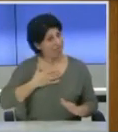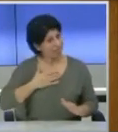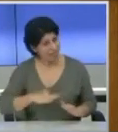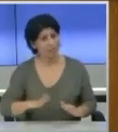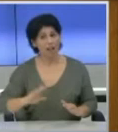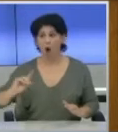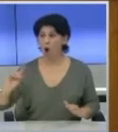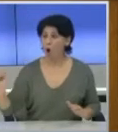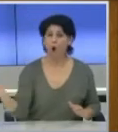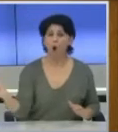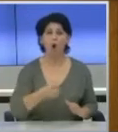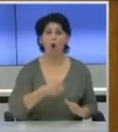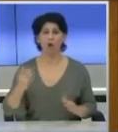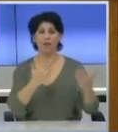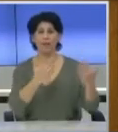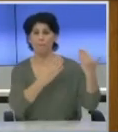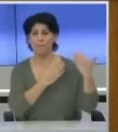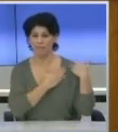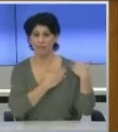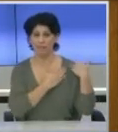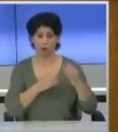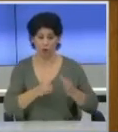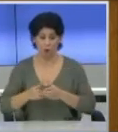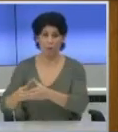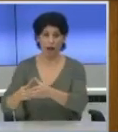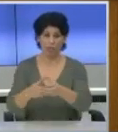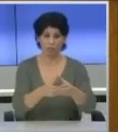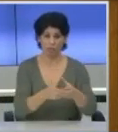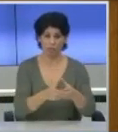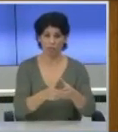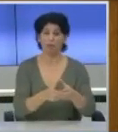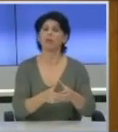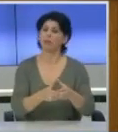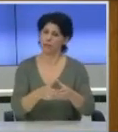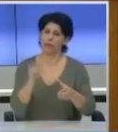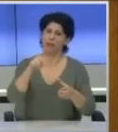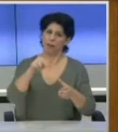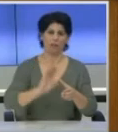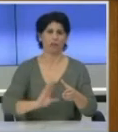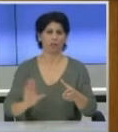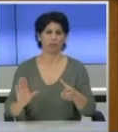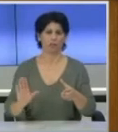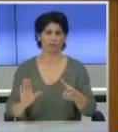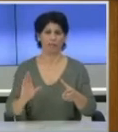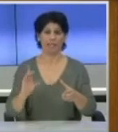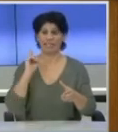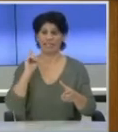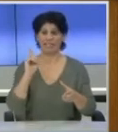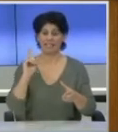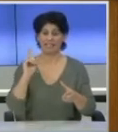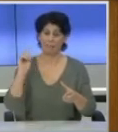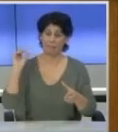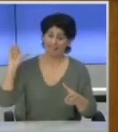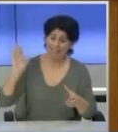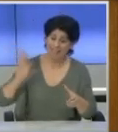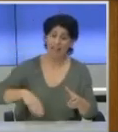ήθελα όλοι οι υπεύθυνοι των ομάδων να την αξιοποιήσουν σε μια